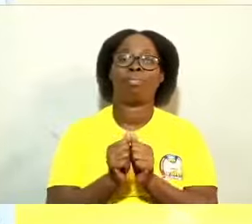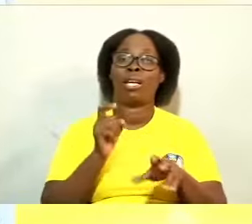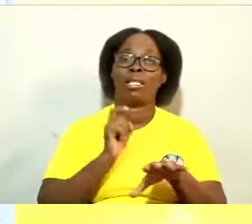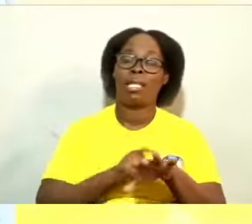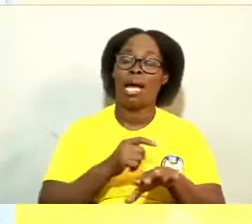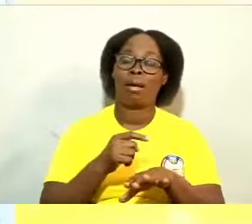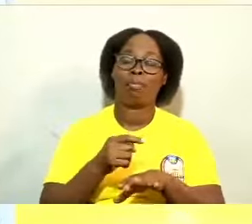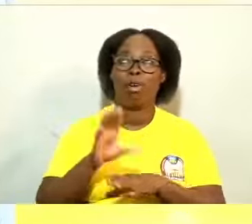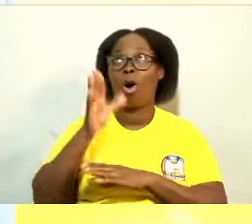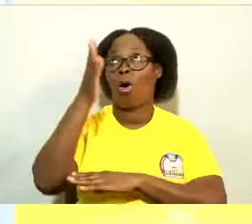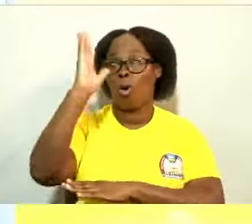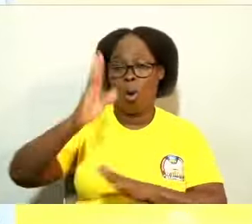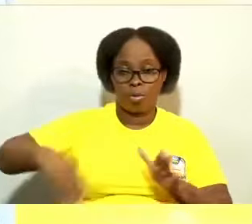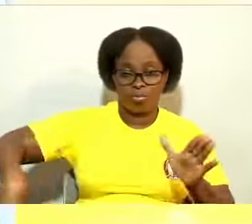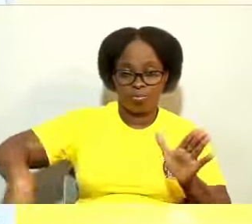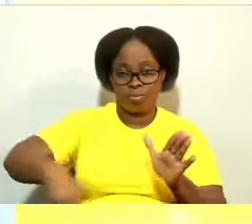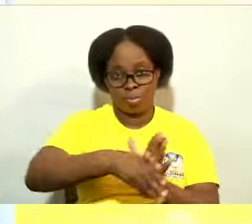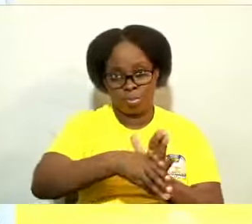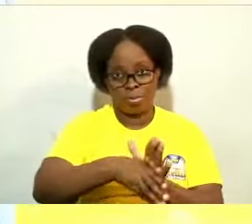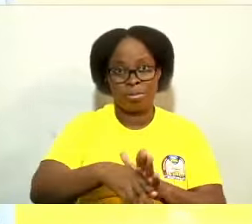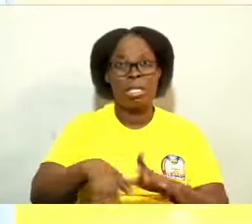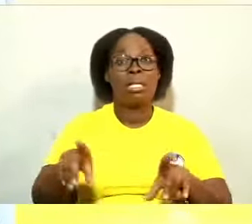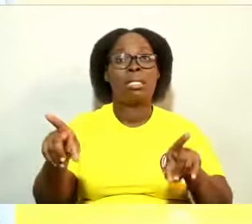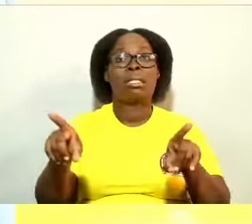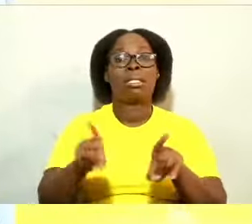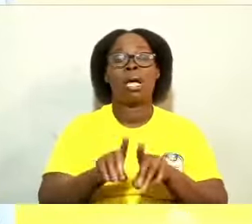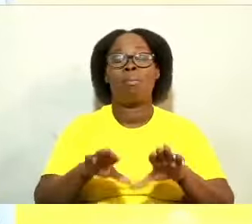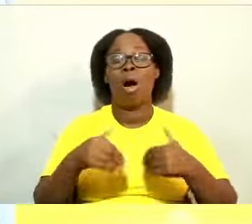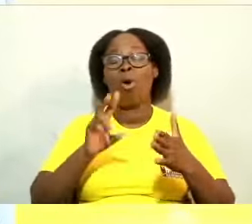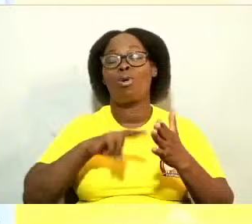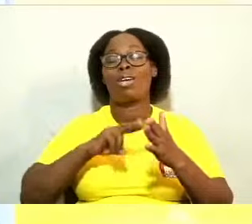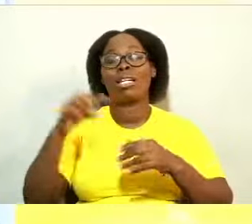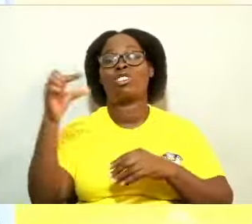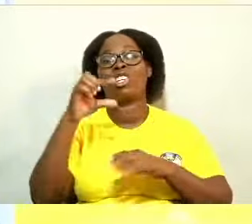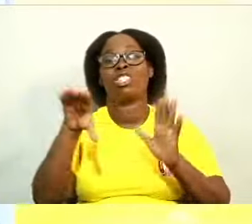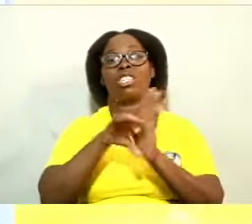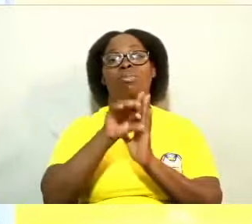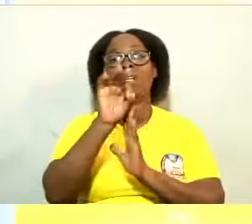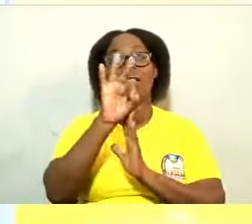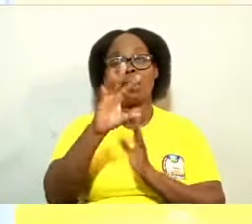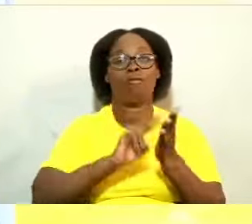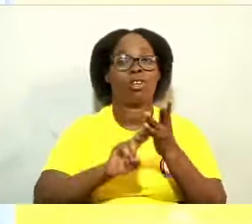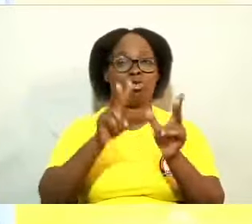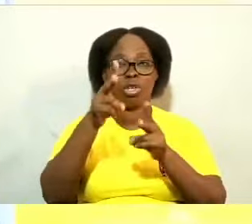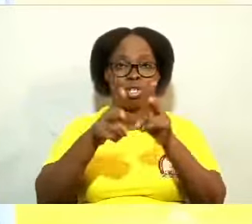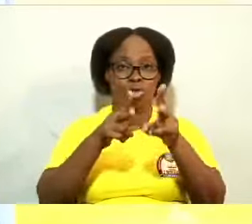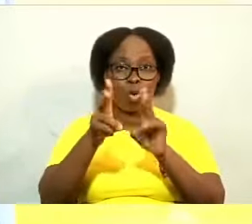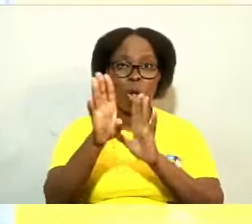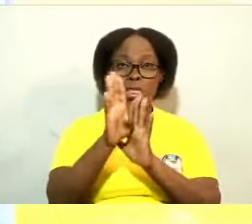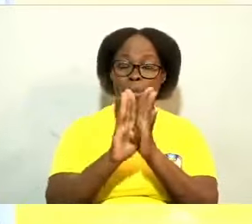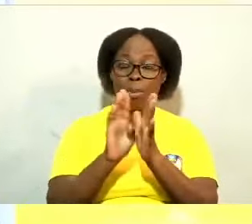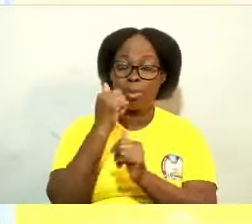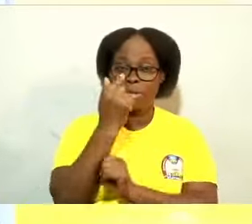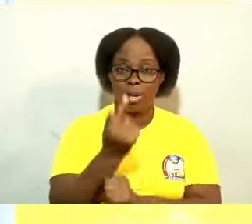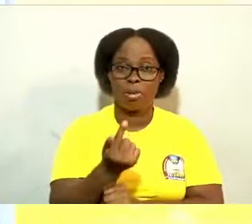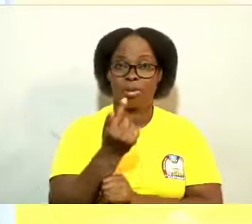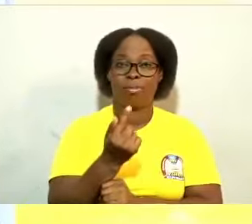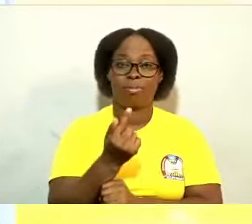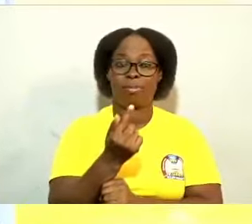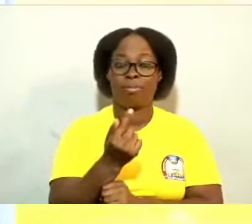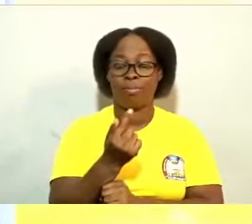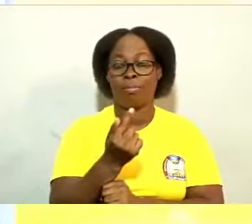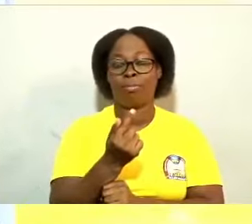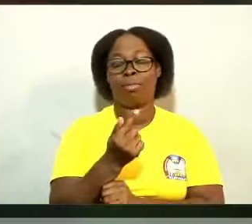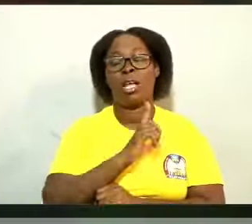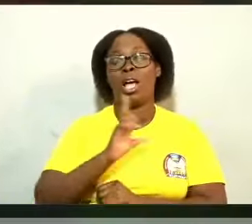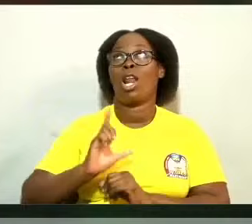Walipofukuzwa kama tulivyosoma katika Mwanzo 3:22. Biblia imesema